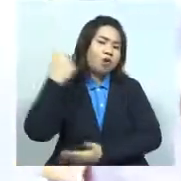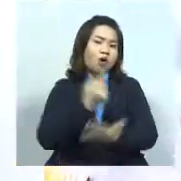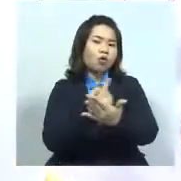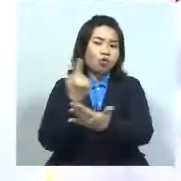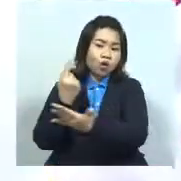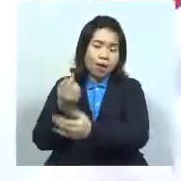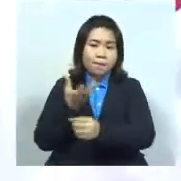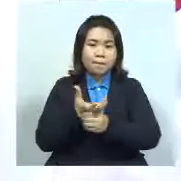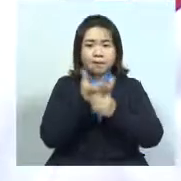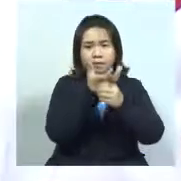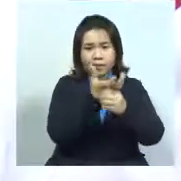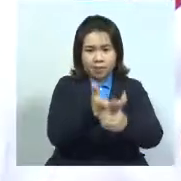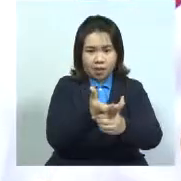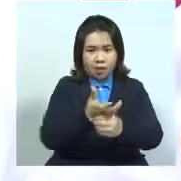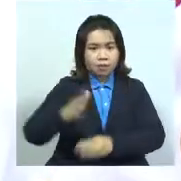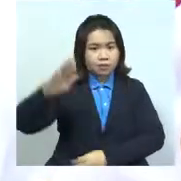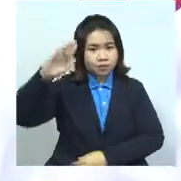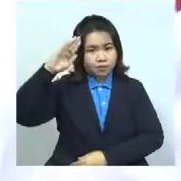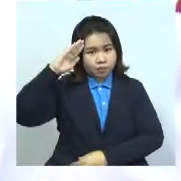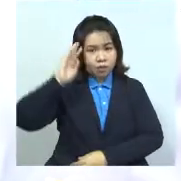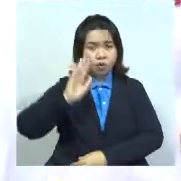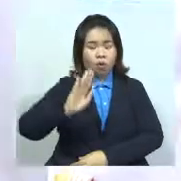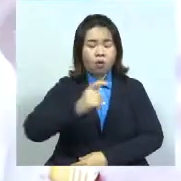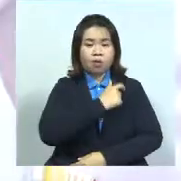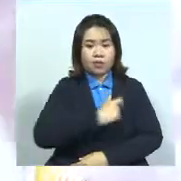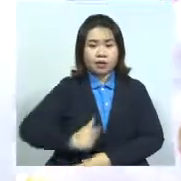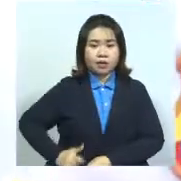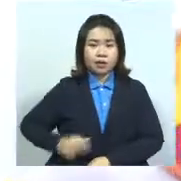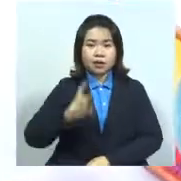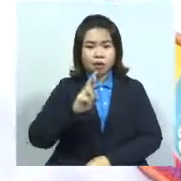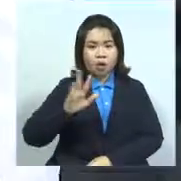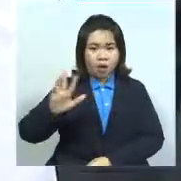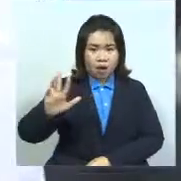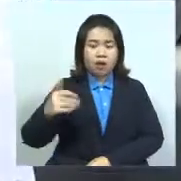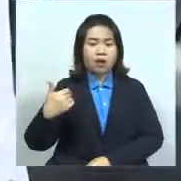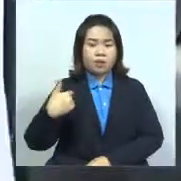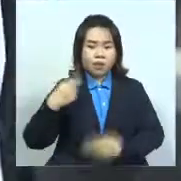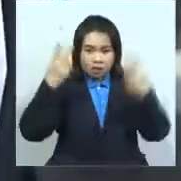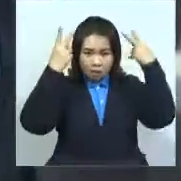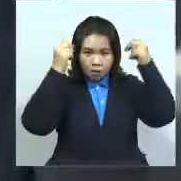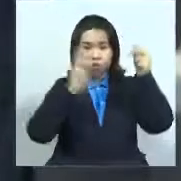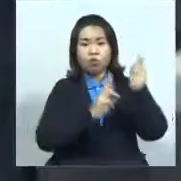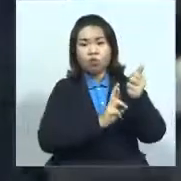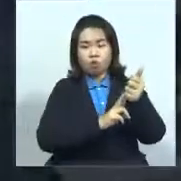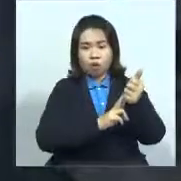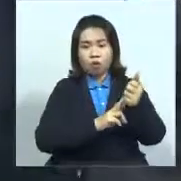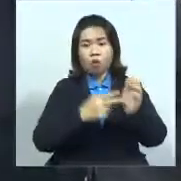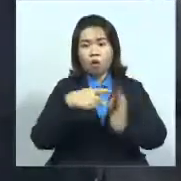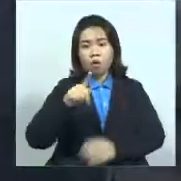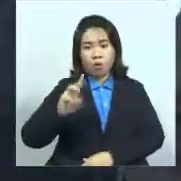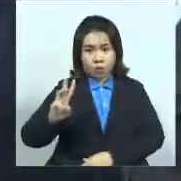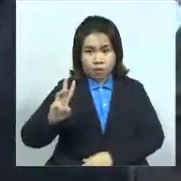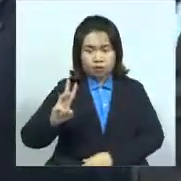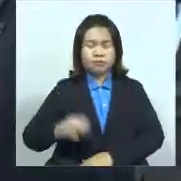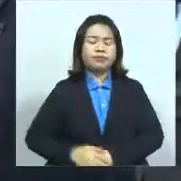พุ่มถวายสักการะพระบรมราชานุสาวรีย์รัชกาลที่5เช่นพลเอกประวิตรวงษ์สุวรรณรองนายกรัฐมนตรีพลเอ